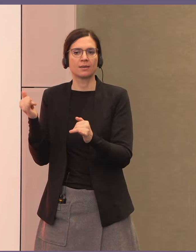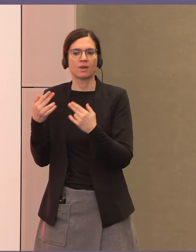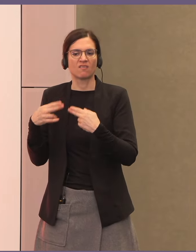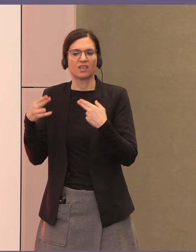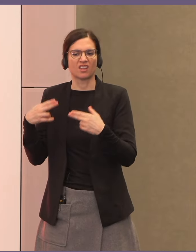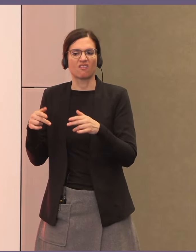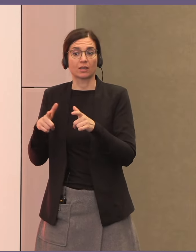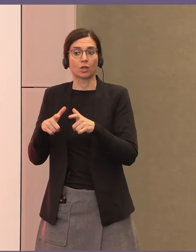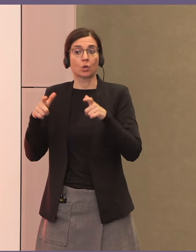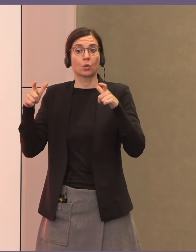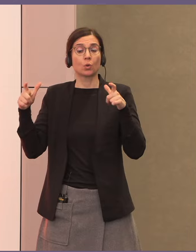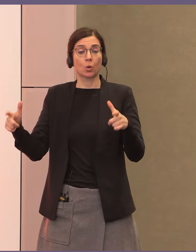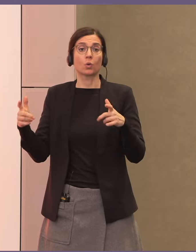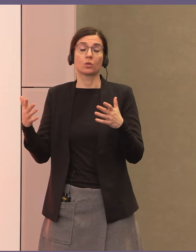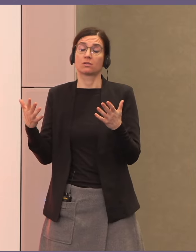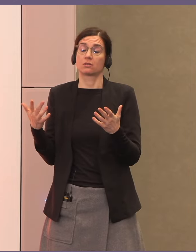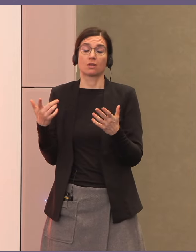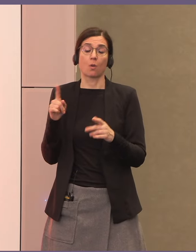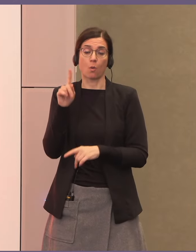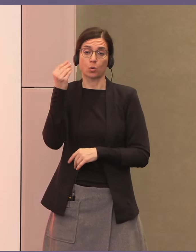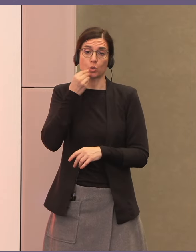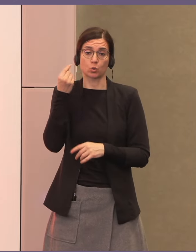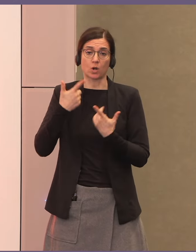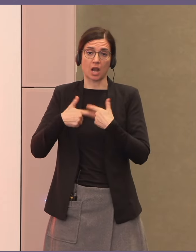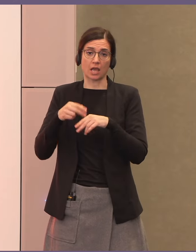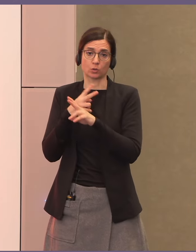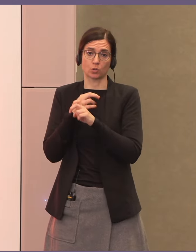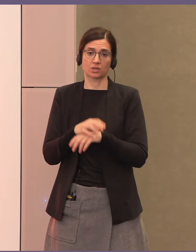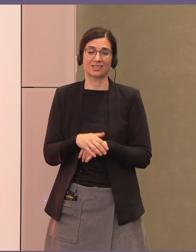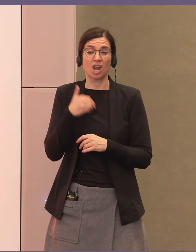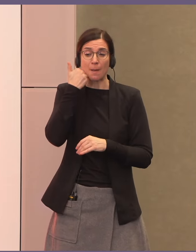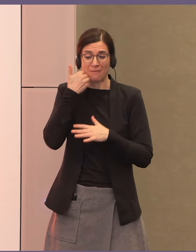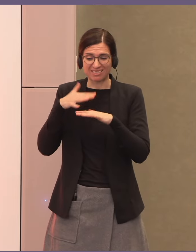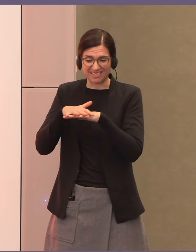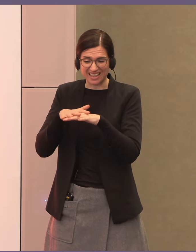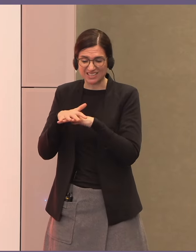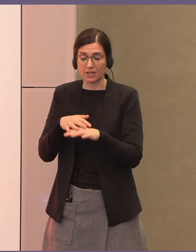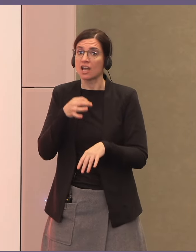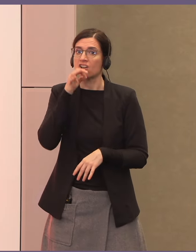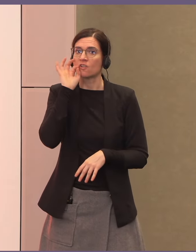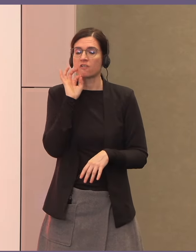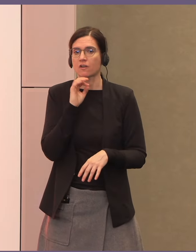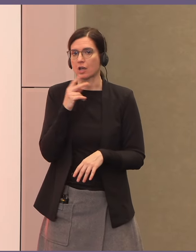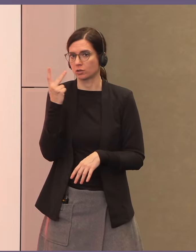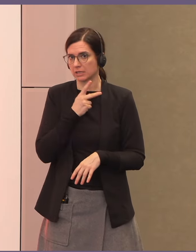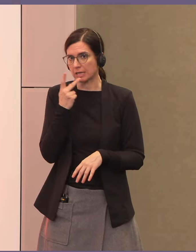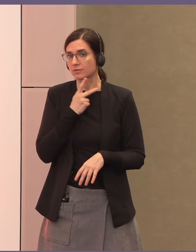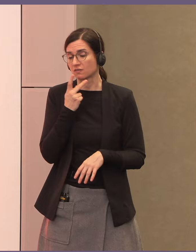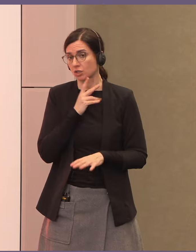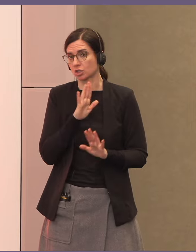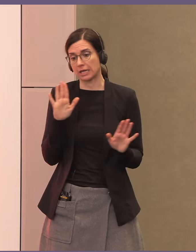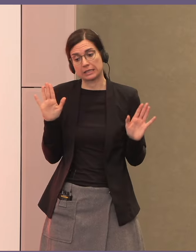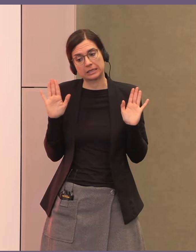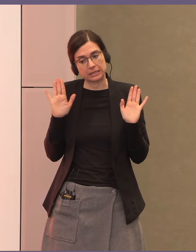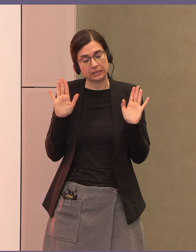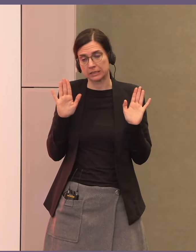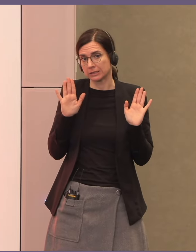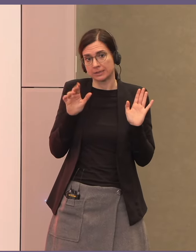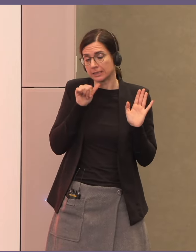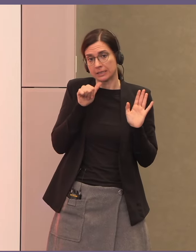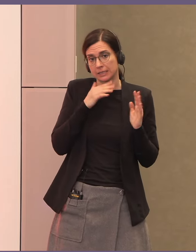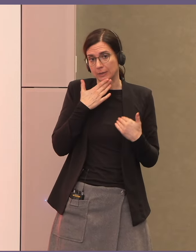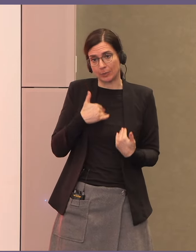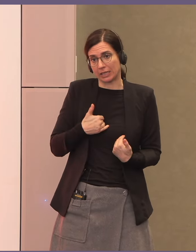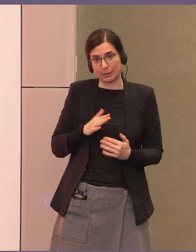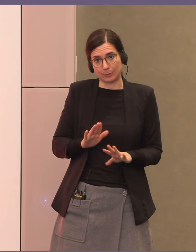weiter an der größten Hochschule des Landes. Für diese reinen Männernetzwerke gehörten Frauen selbstverständlich auch zu diesen Ungeraden. Sie waren